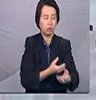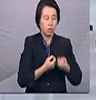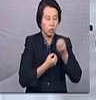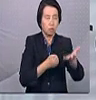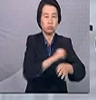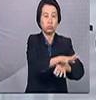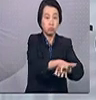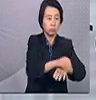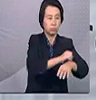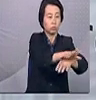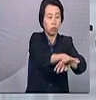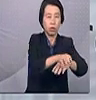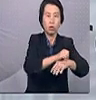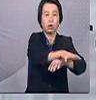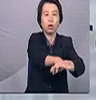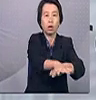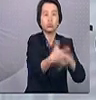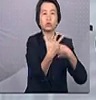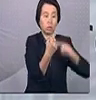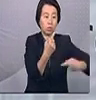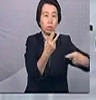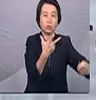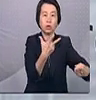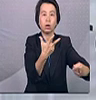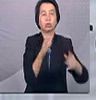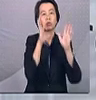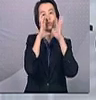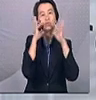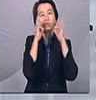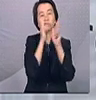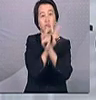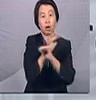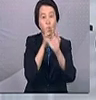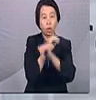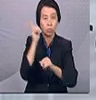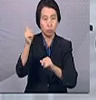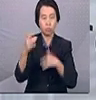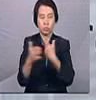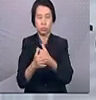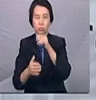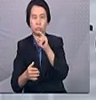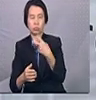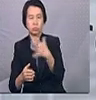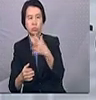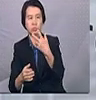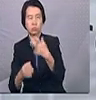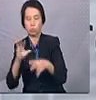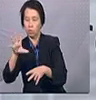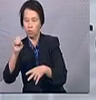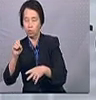Kuching, Sarawak. Sehingga 5 April 2020, 12:30 hari,